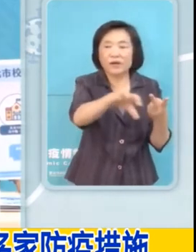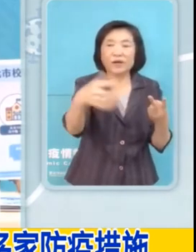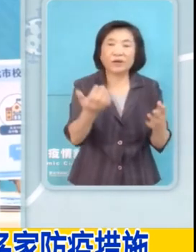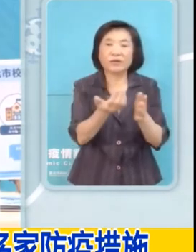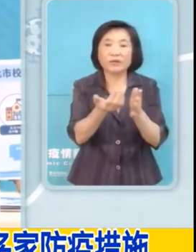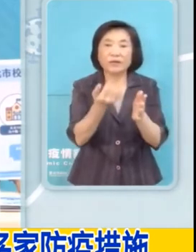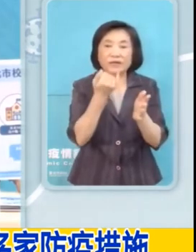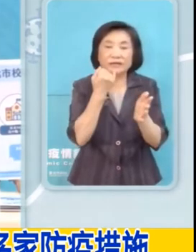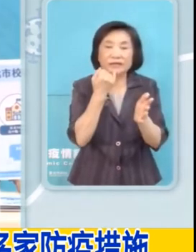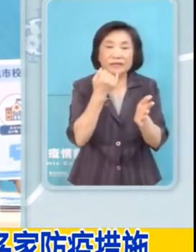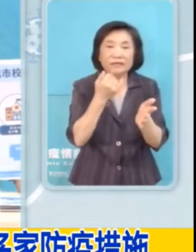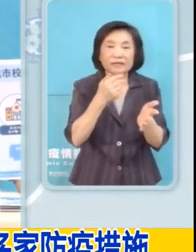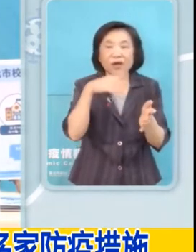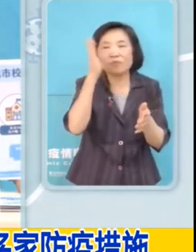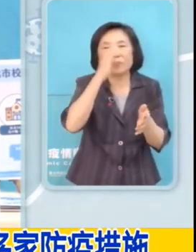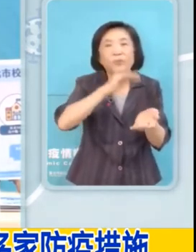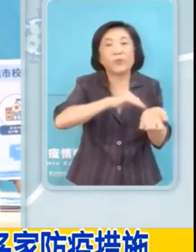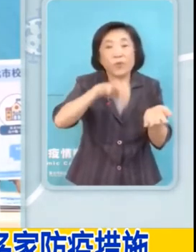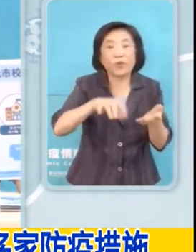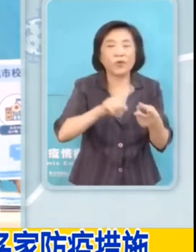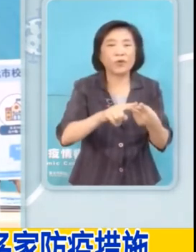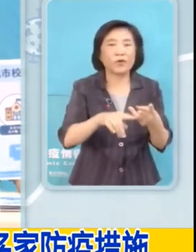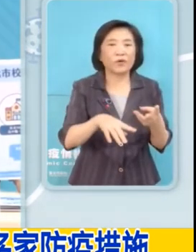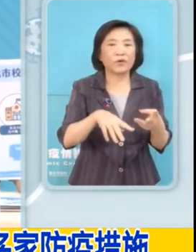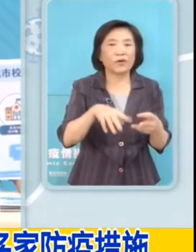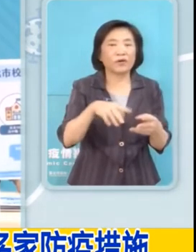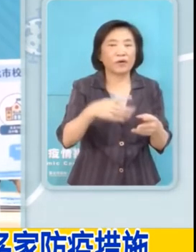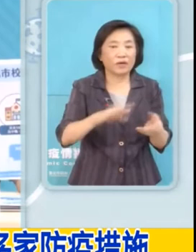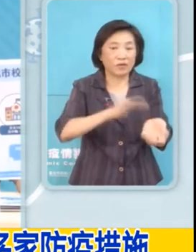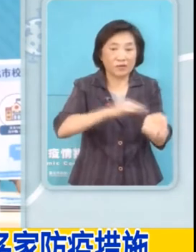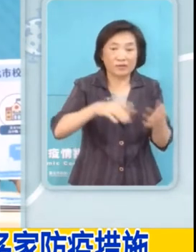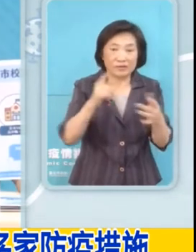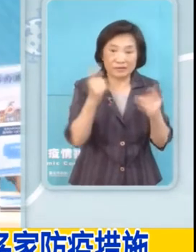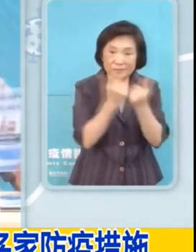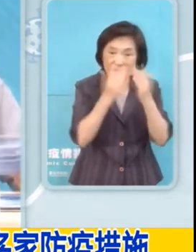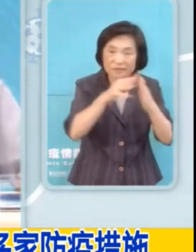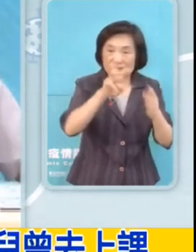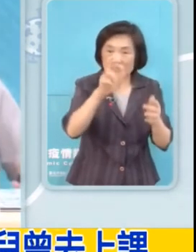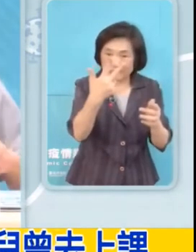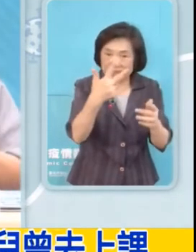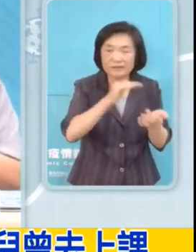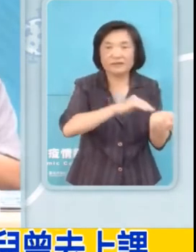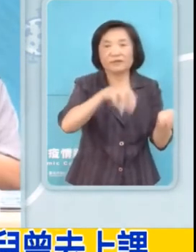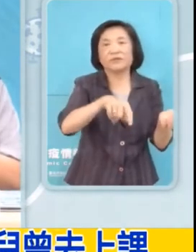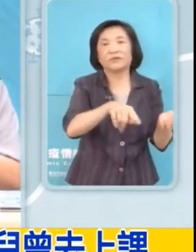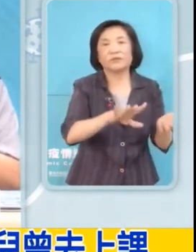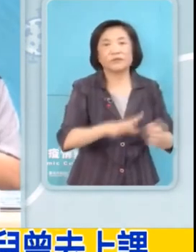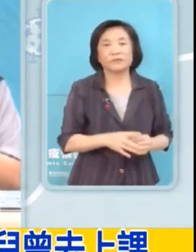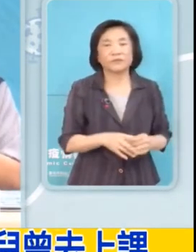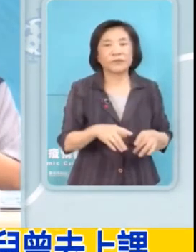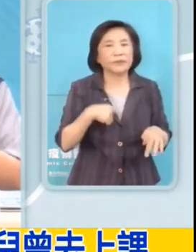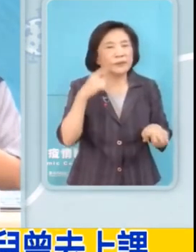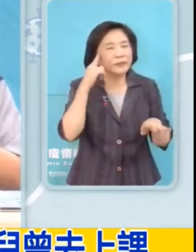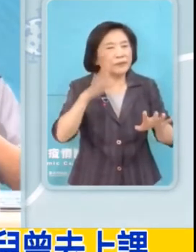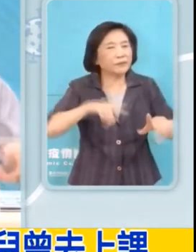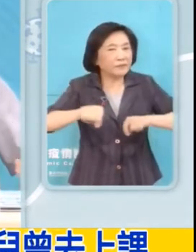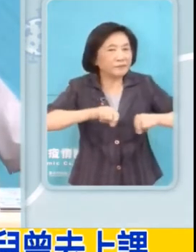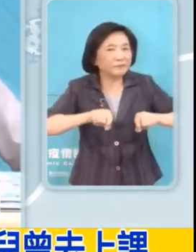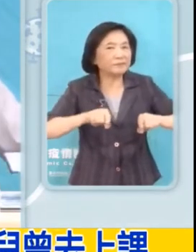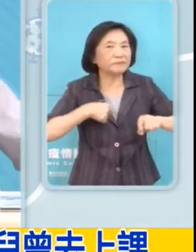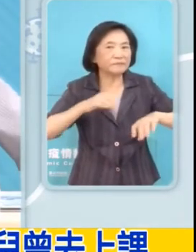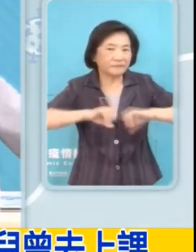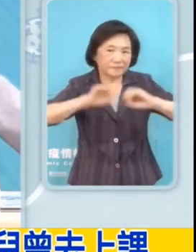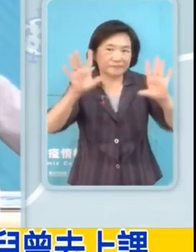约诊那诊在参加诊所，那我们台北是有37家的医院，那所以我们会这样啦哈，原则上是这样，我们的计划是这